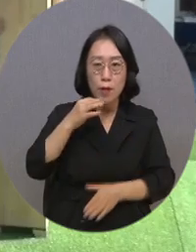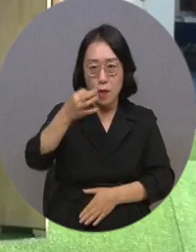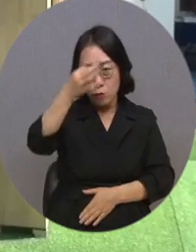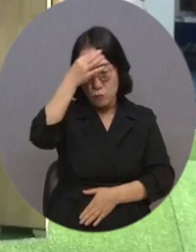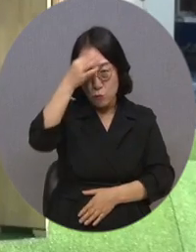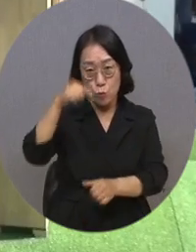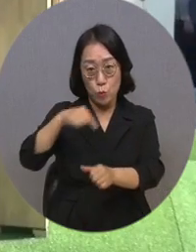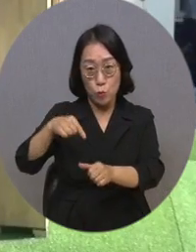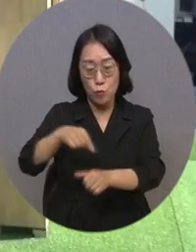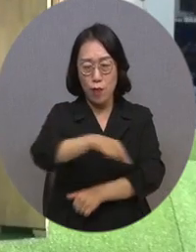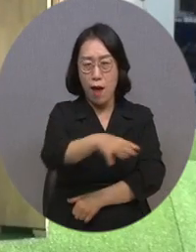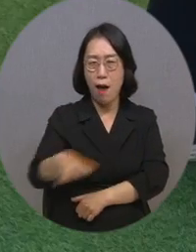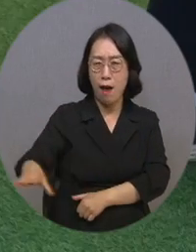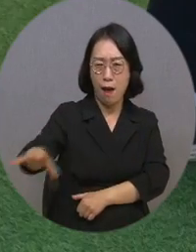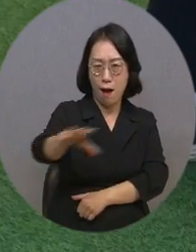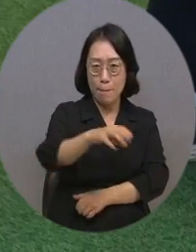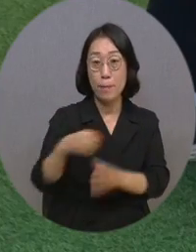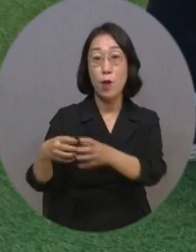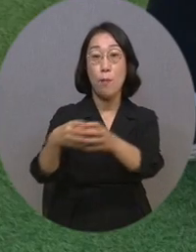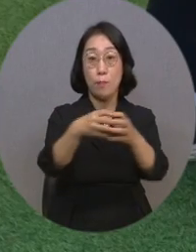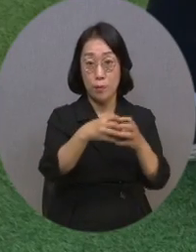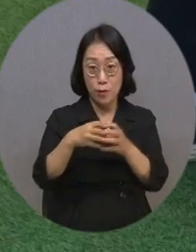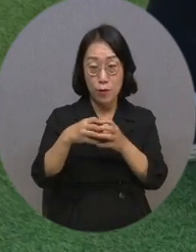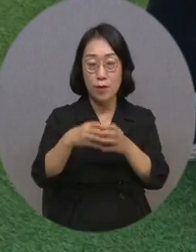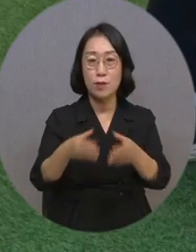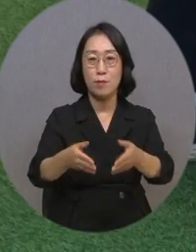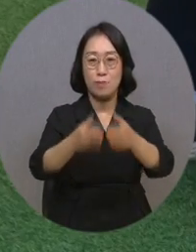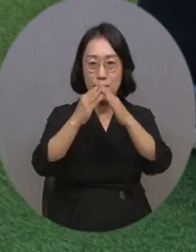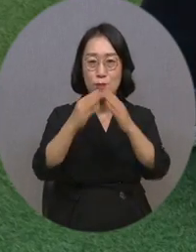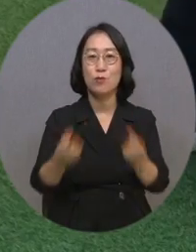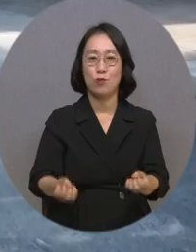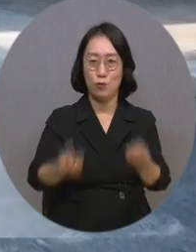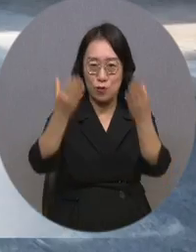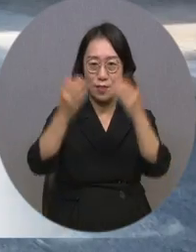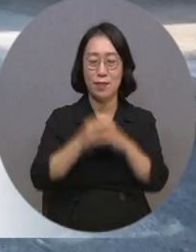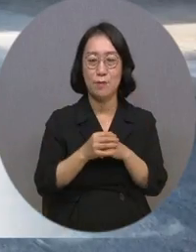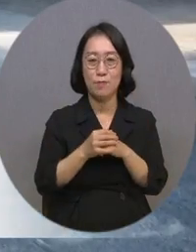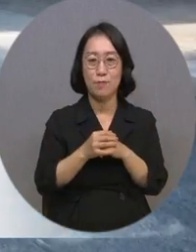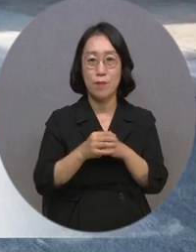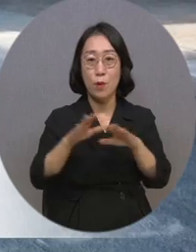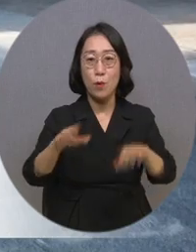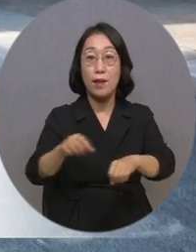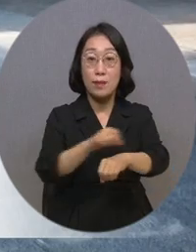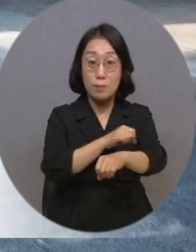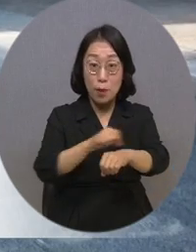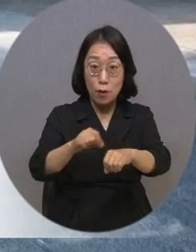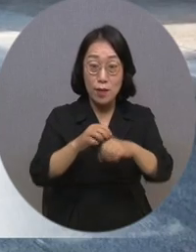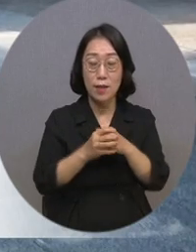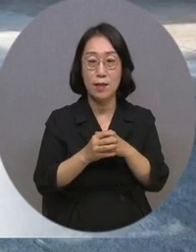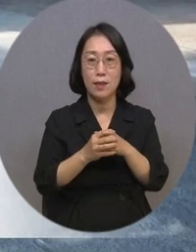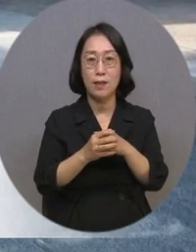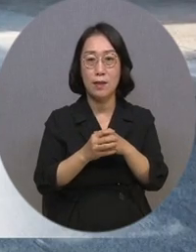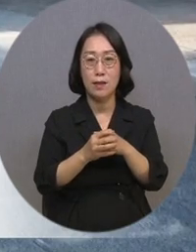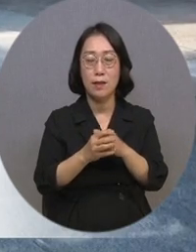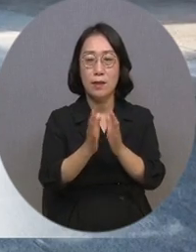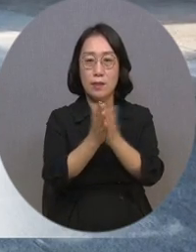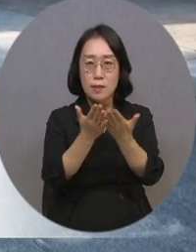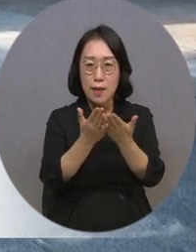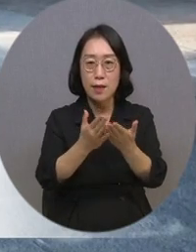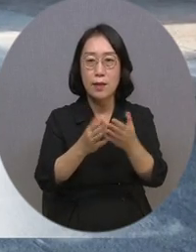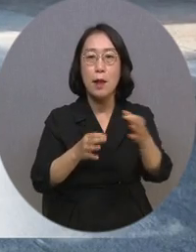교육계가 함께 협력해서 만든 시민 참여형 독서문화 축제입니다. 올해는 특별히